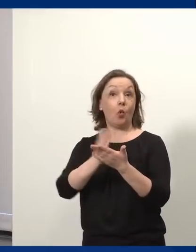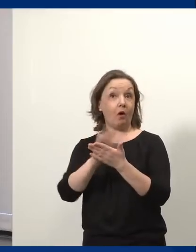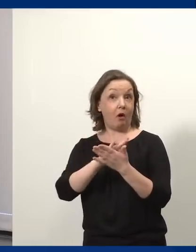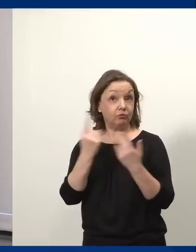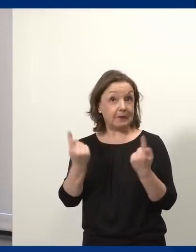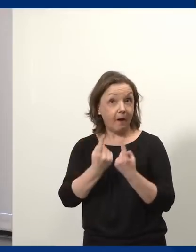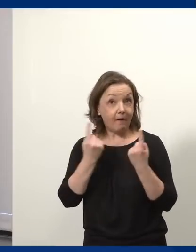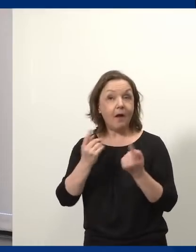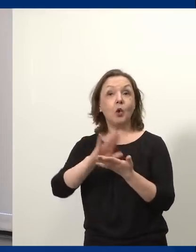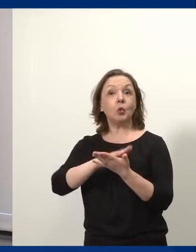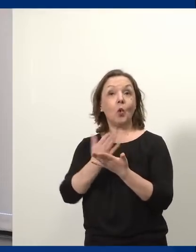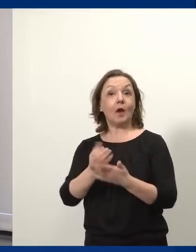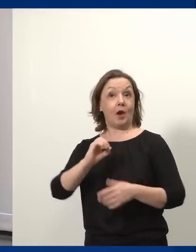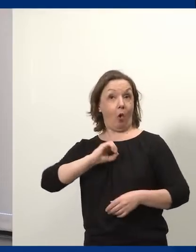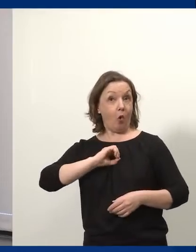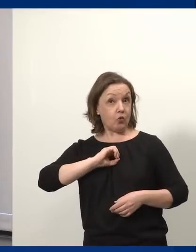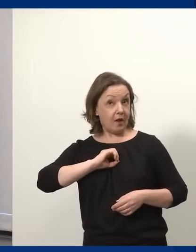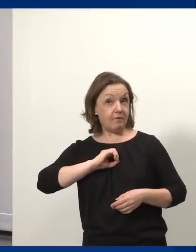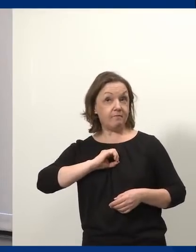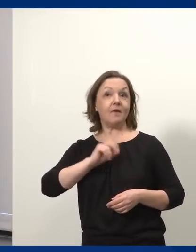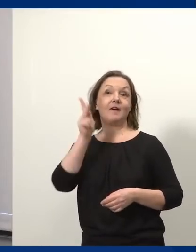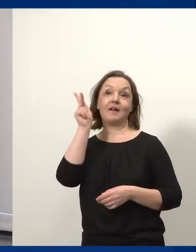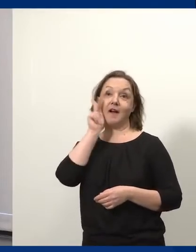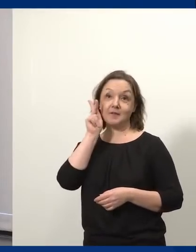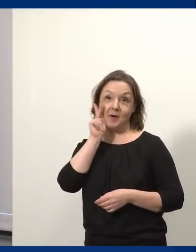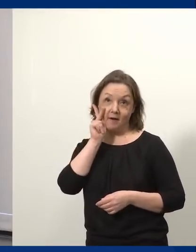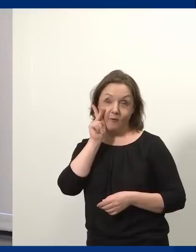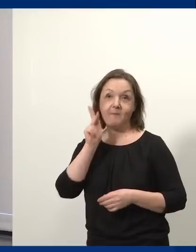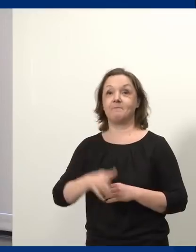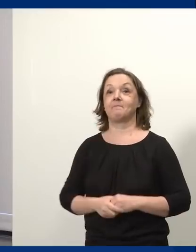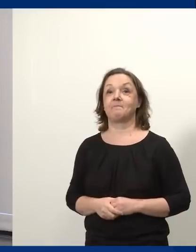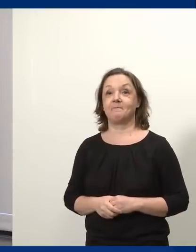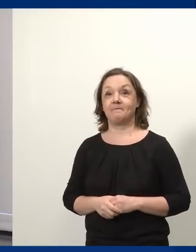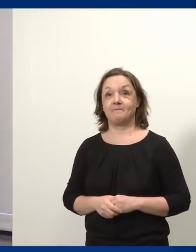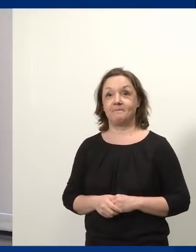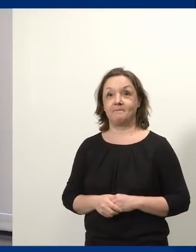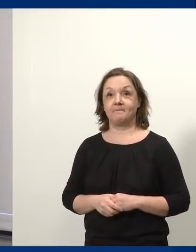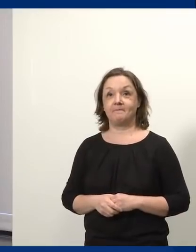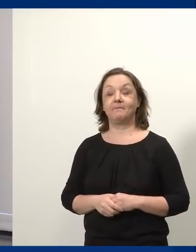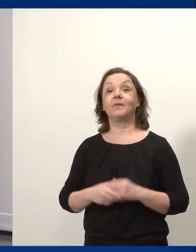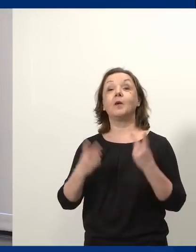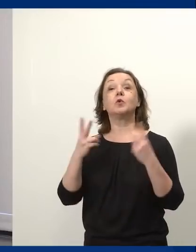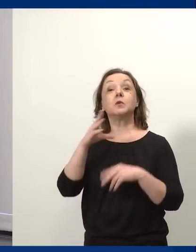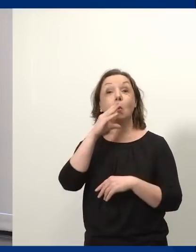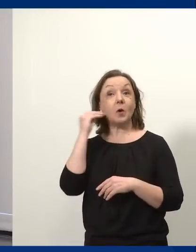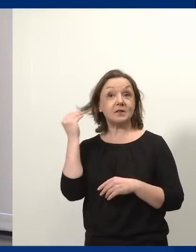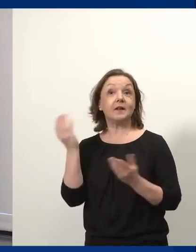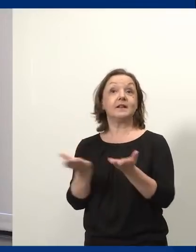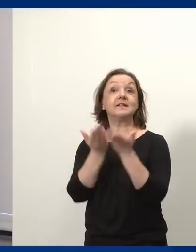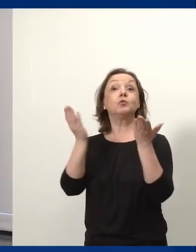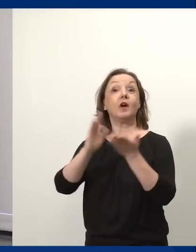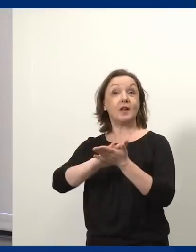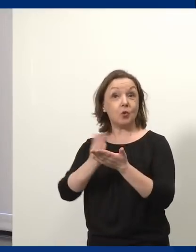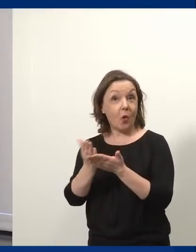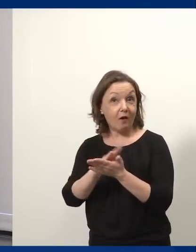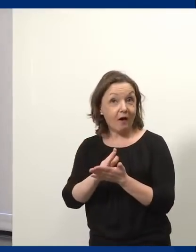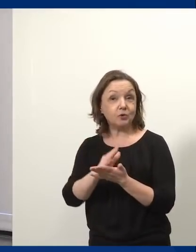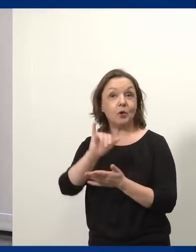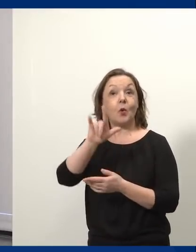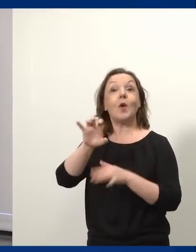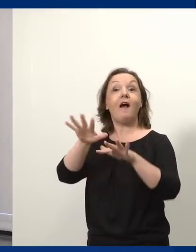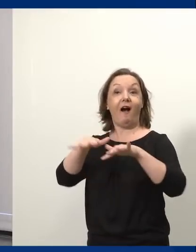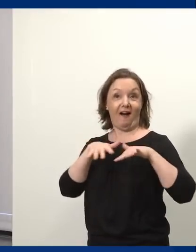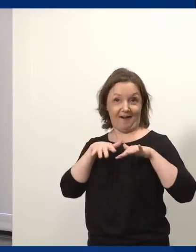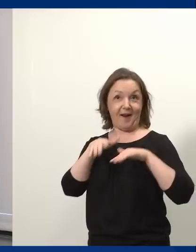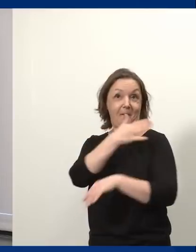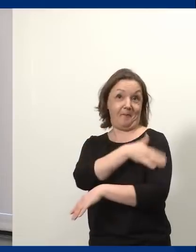viittomakielelle. Tulkkeina ovat Outi Uosukainen ja Kaisa-Maija Rauha. Ja samoin ruotsinkielinen simultaanitulkkaus löytyy Yle